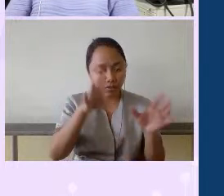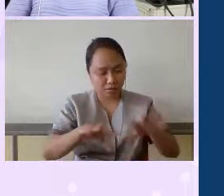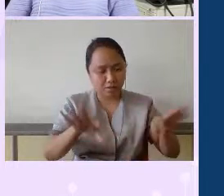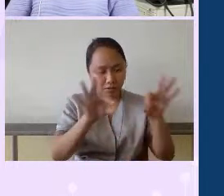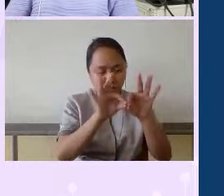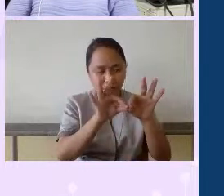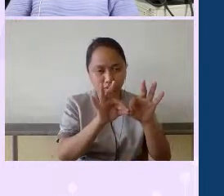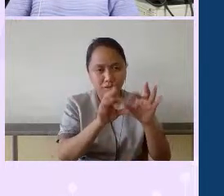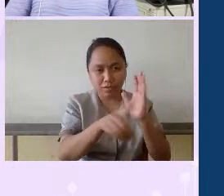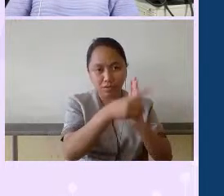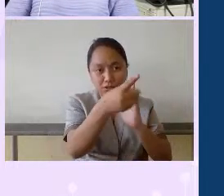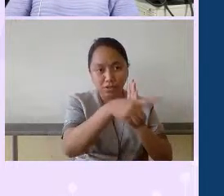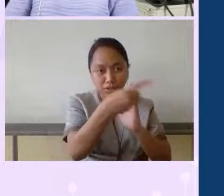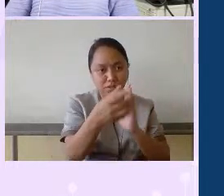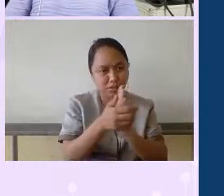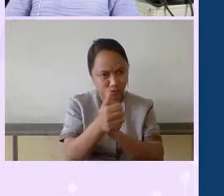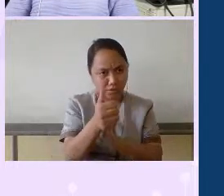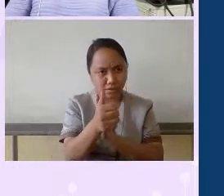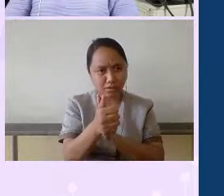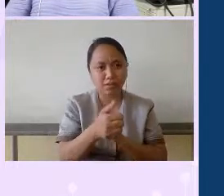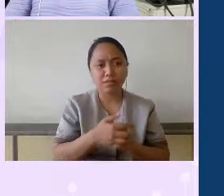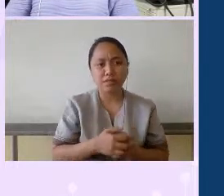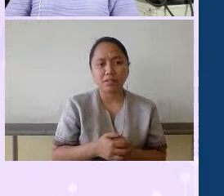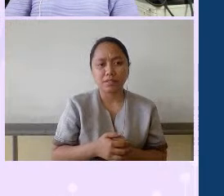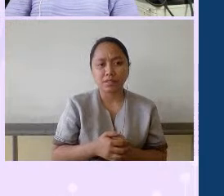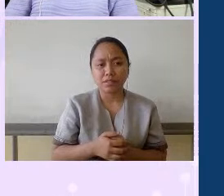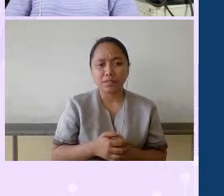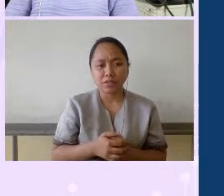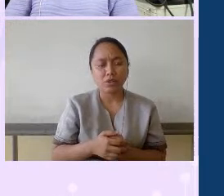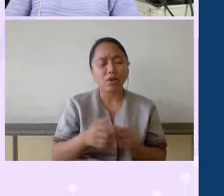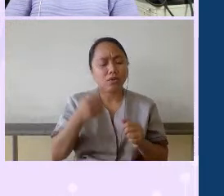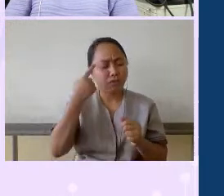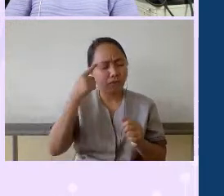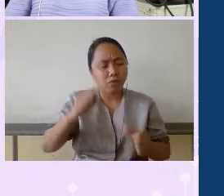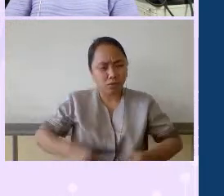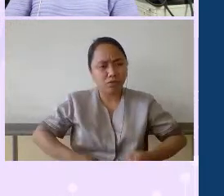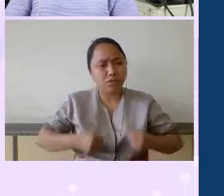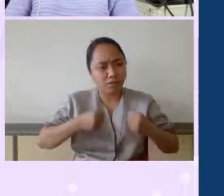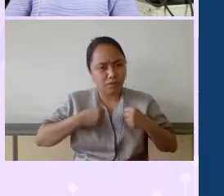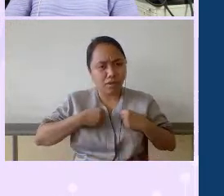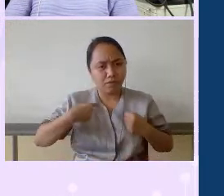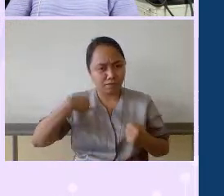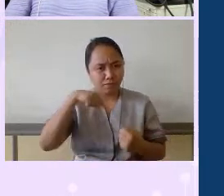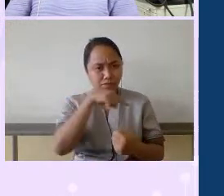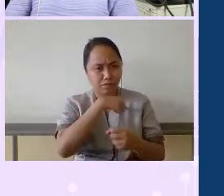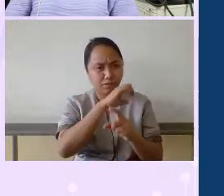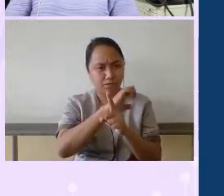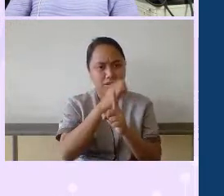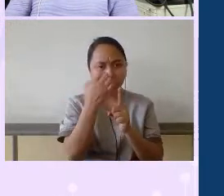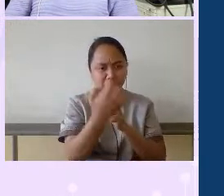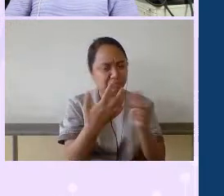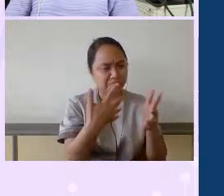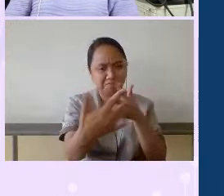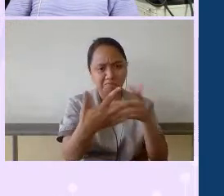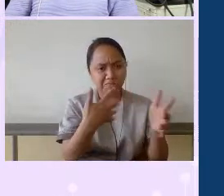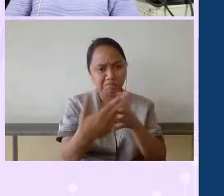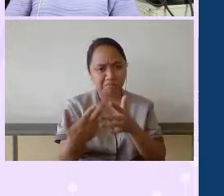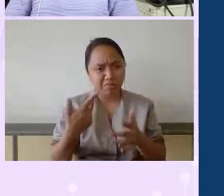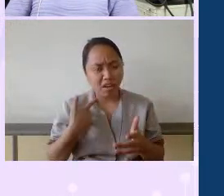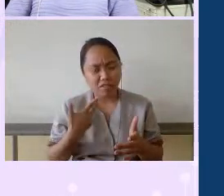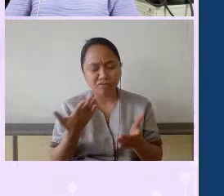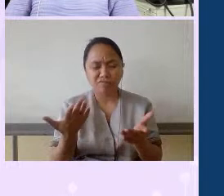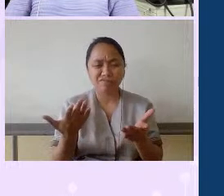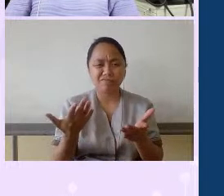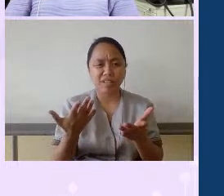21st century skills in order to survive and remain competitive despite the disruptions in the labor